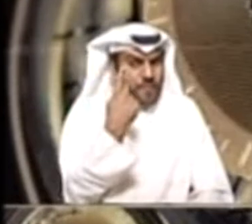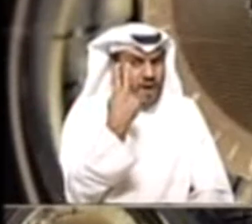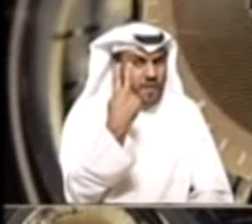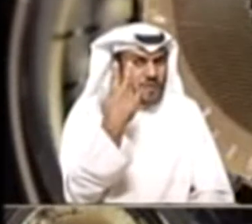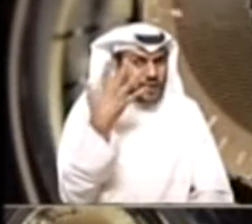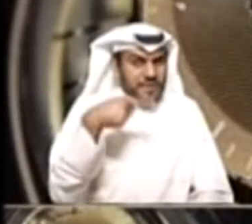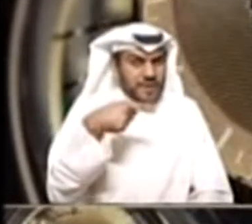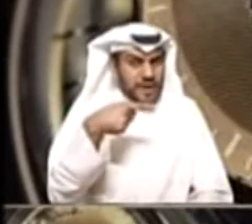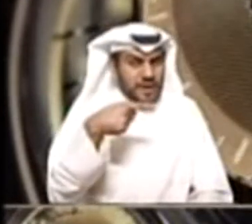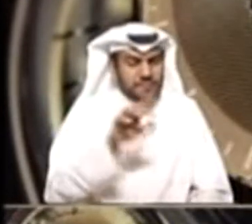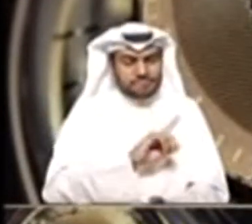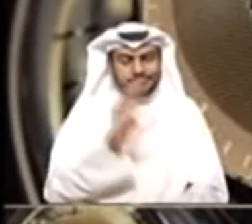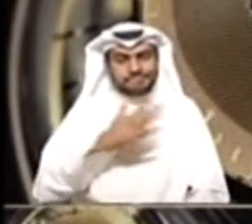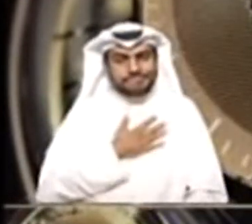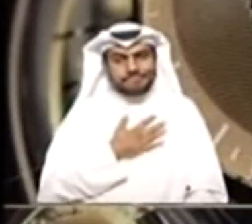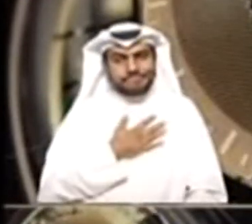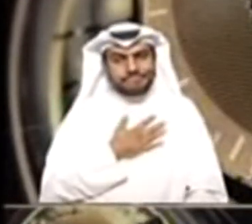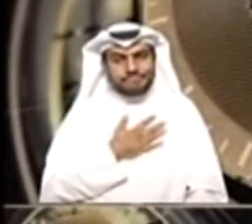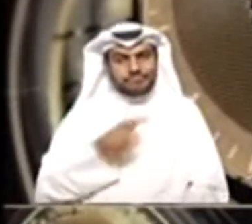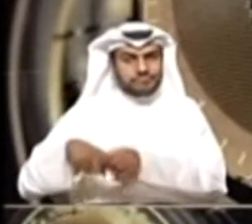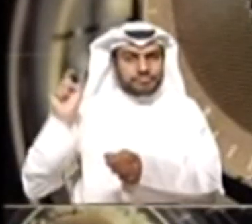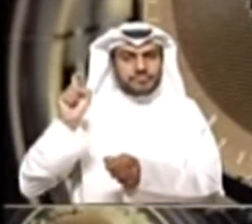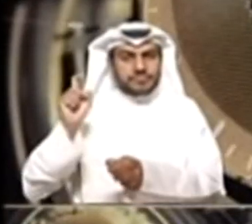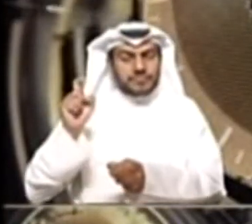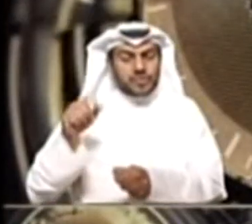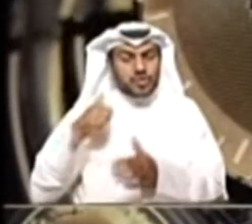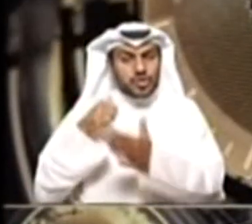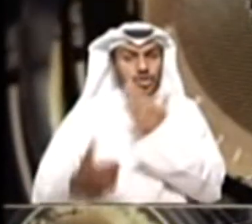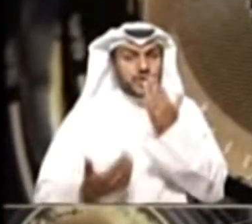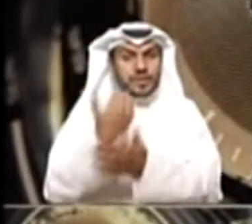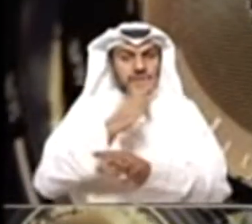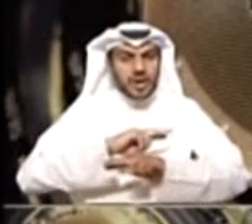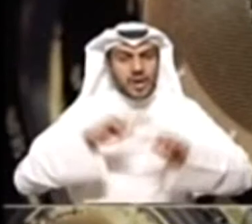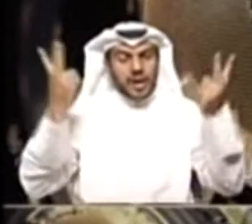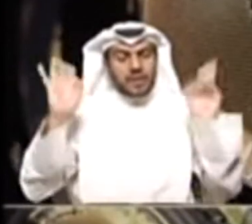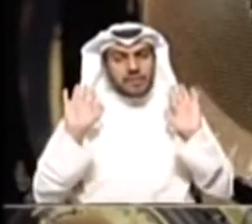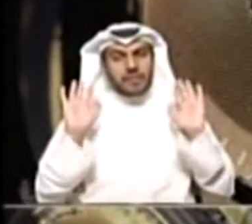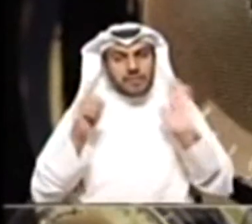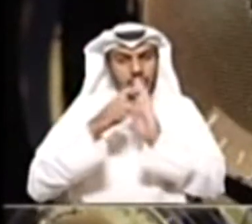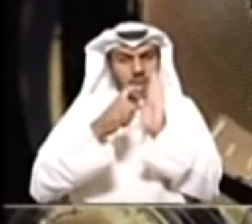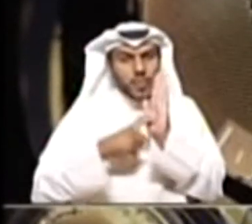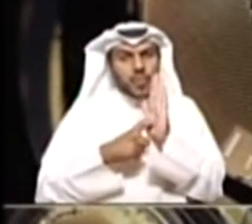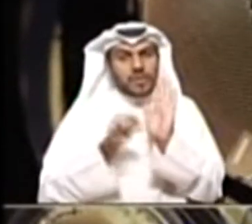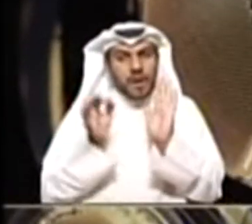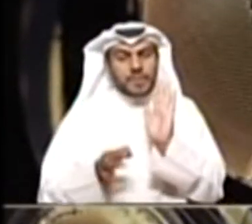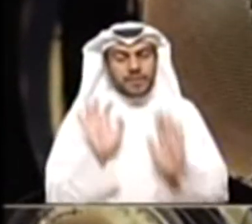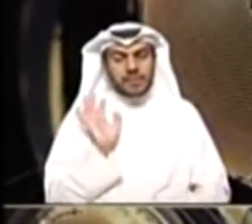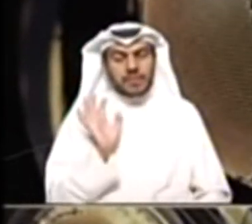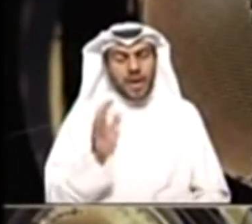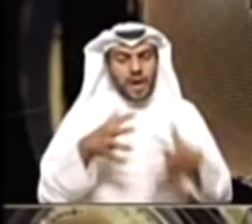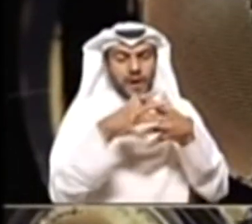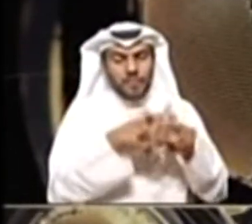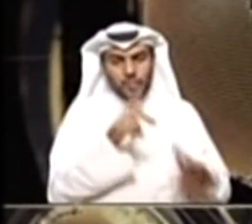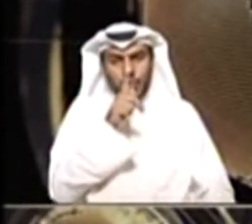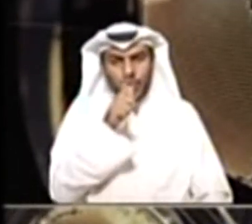التعديلات التي لم يتم اعتمادها وقررت اتخاذ موقف من ذلك الاتفاق،